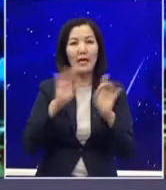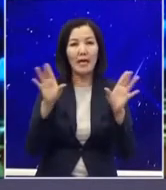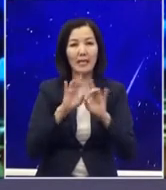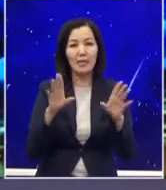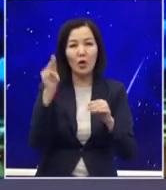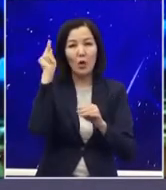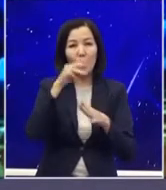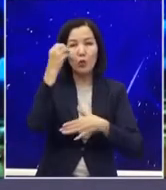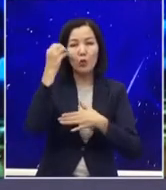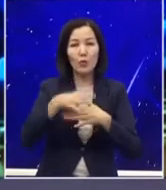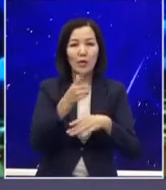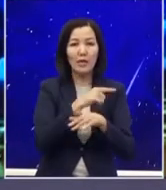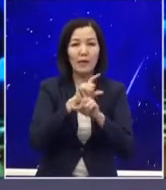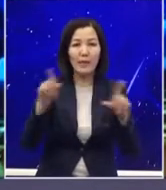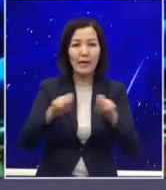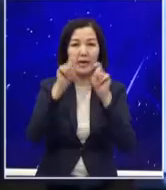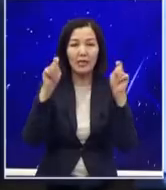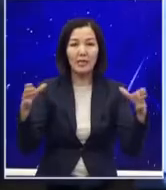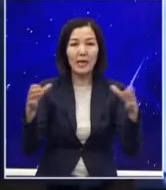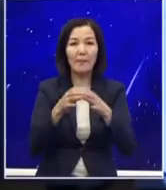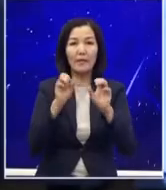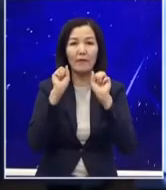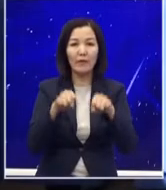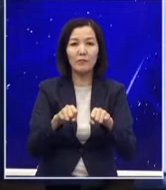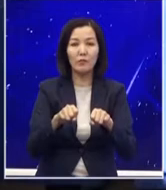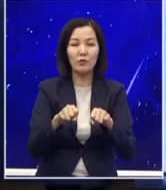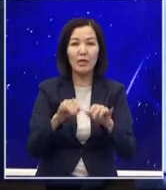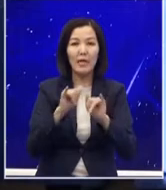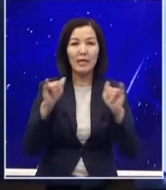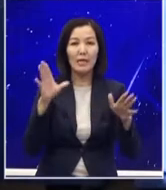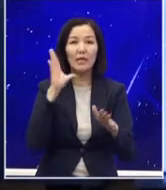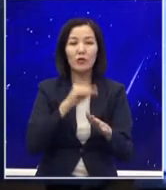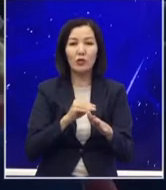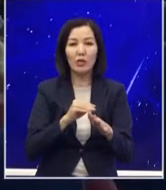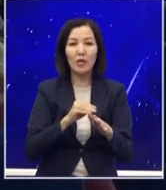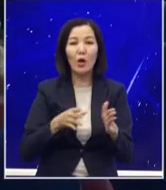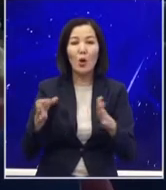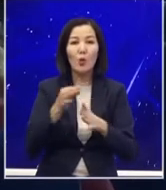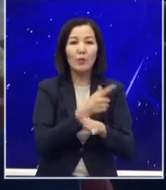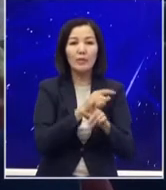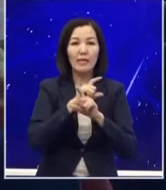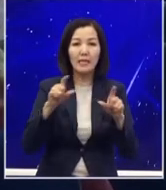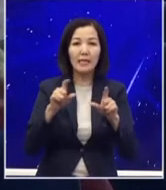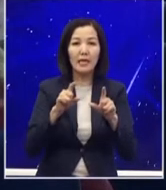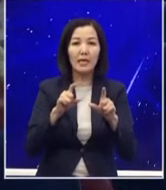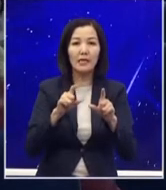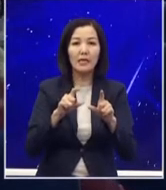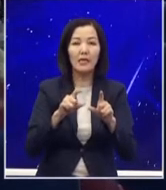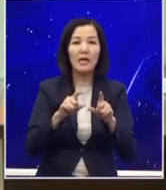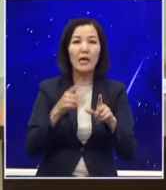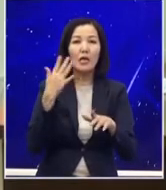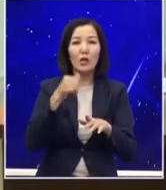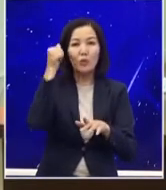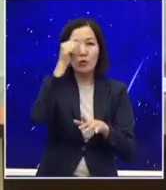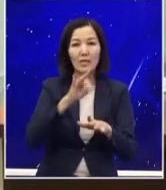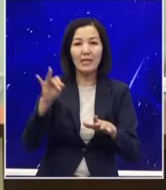Оқыту орталығы бар емхана ашылса, компанияның да мүмкіндіктер көкжиегі кеңейе түспек. Атап өтерлігі, облыстық клиникалық аурухананың